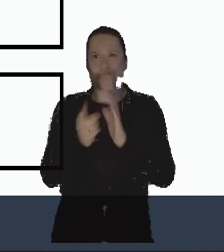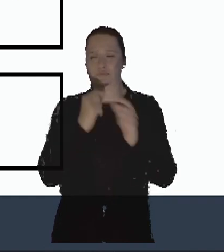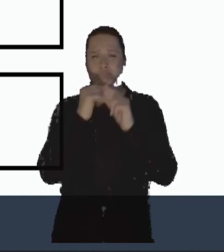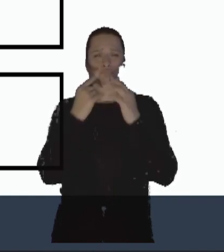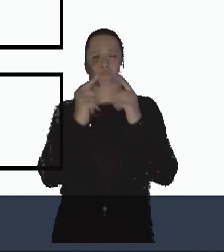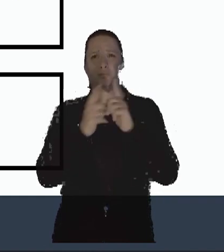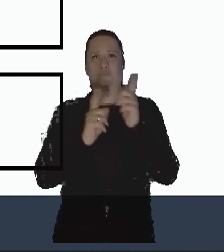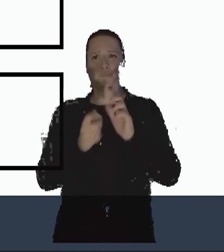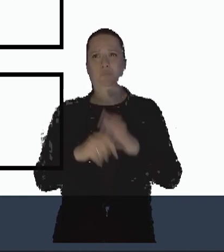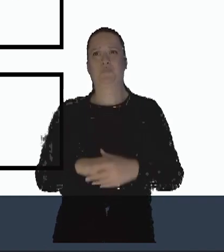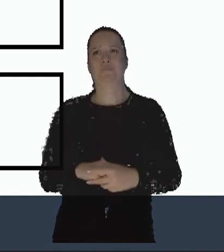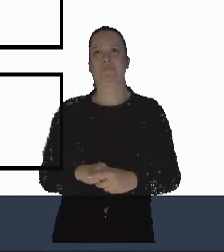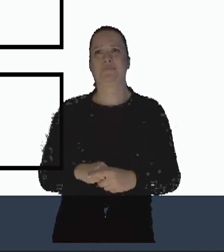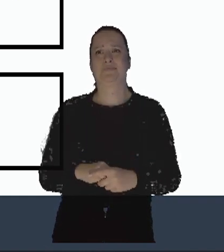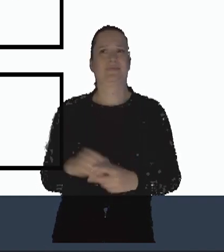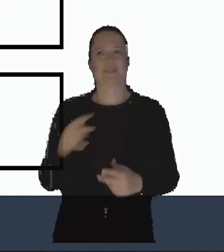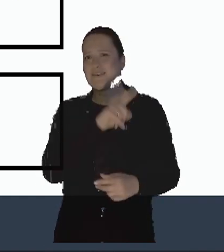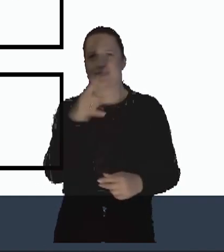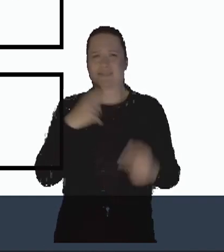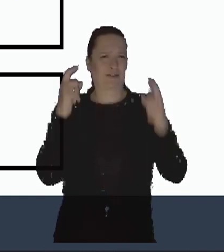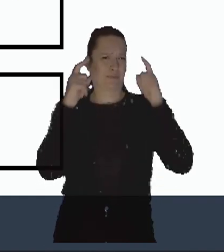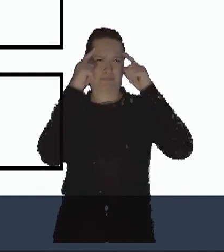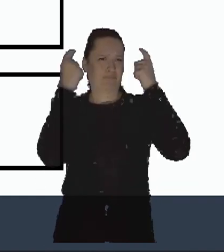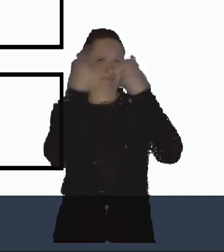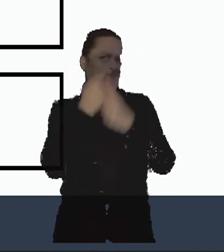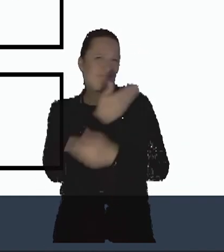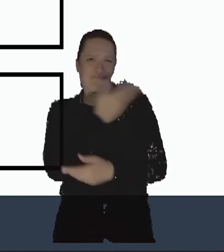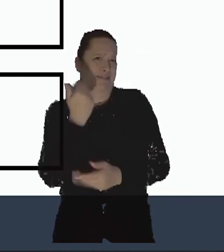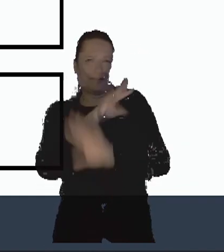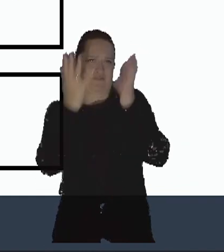ponieważ nikomu się nic nie myli.